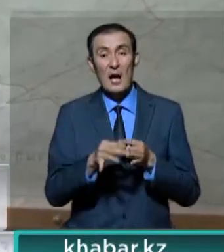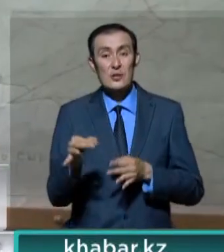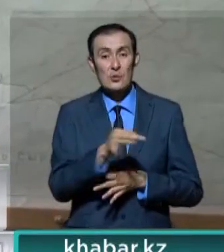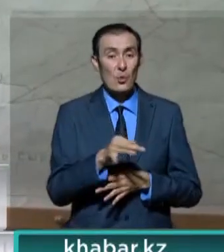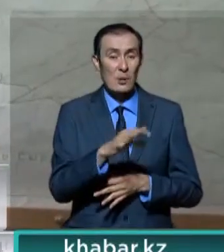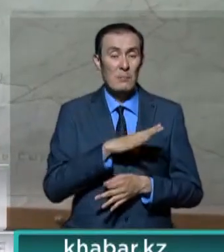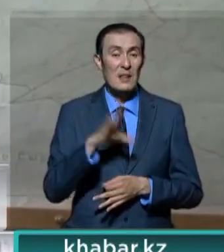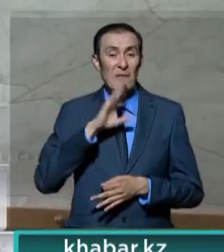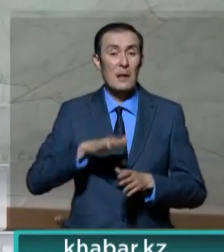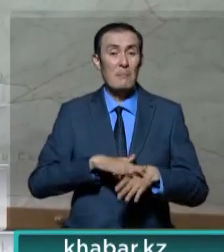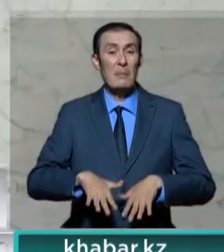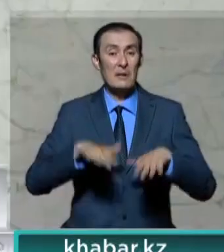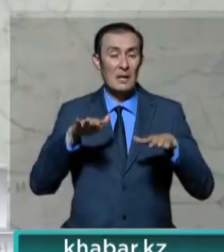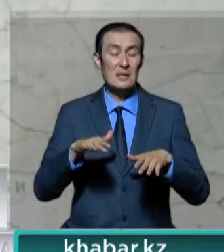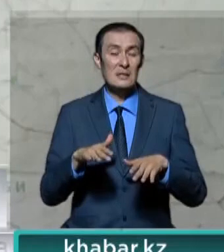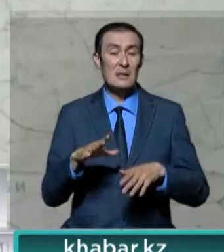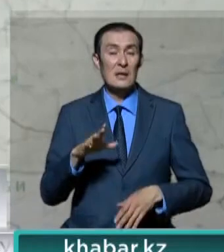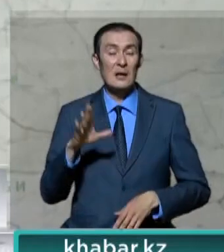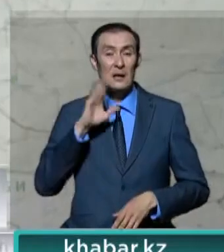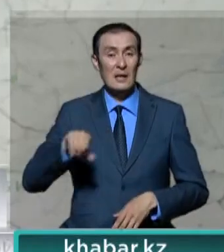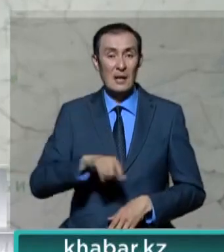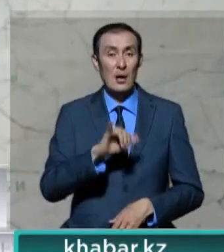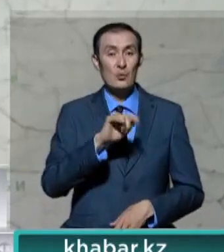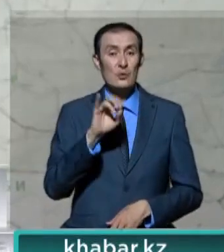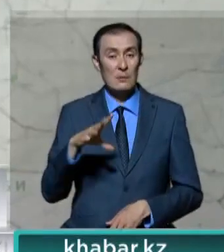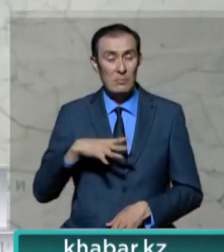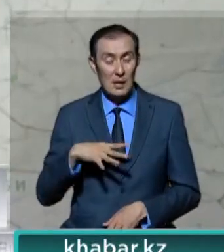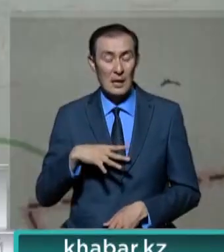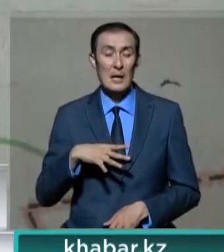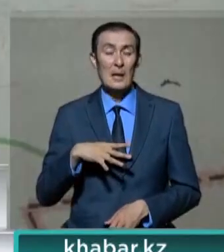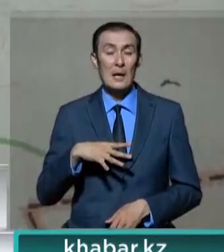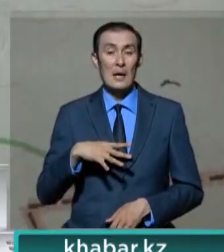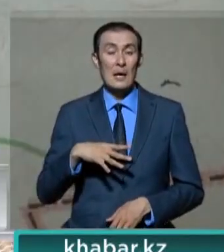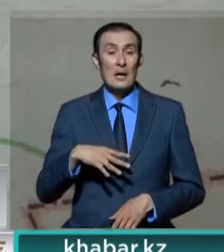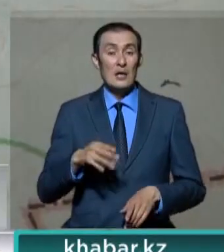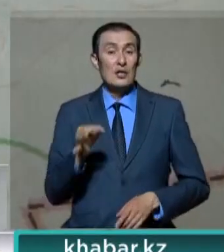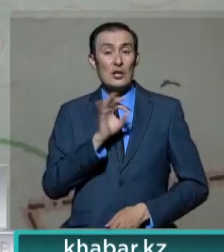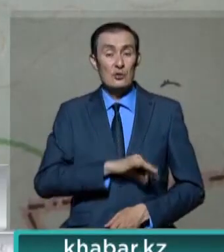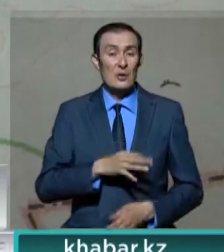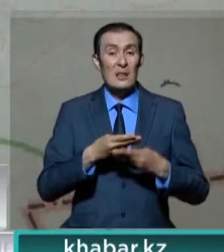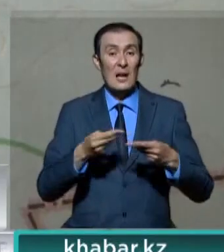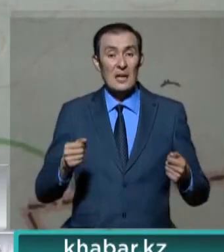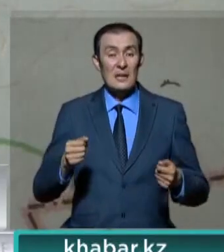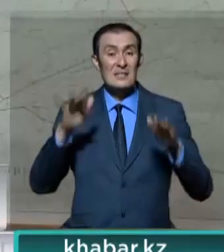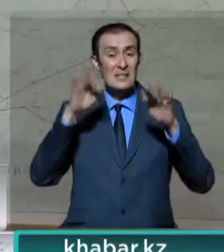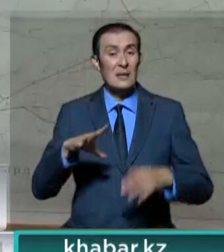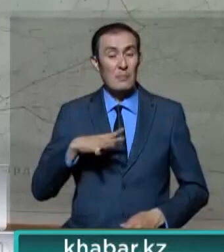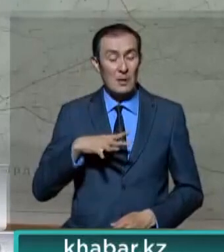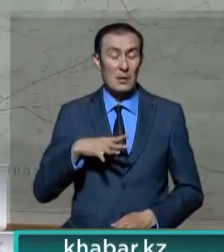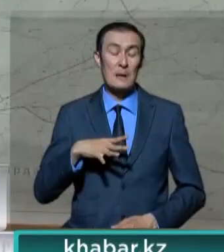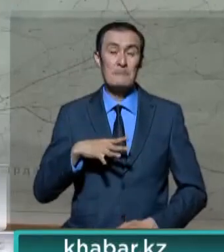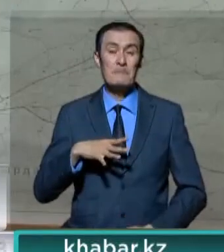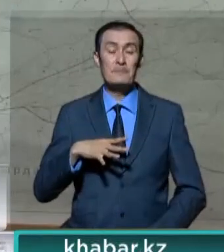счет рек Сарыузень, река Тите туда впадает, и за счет таяния снега.